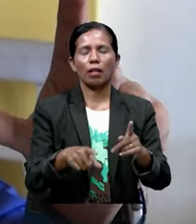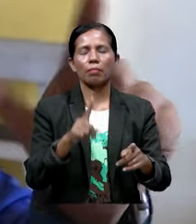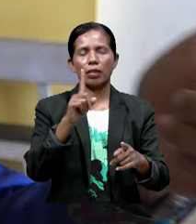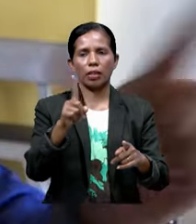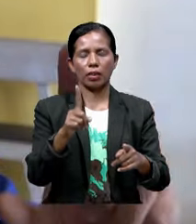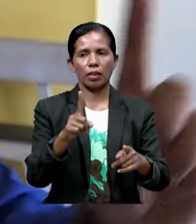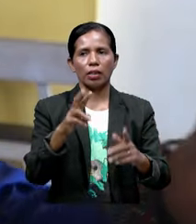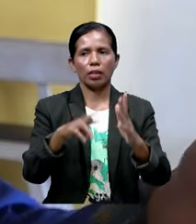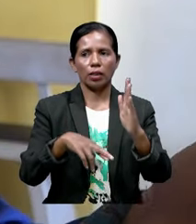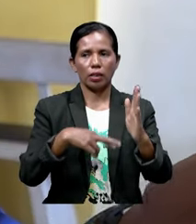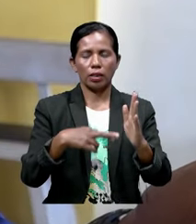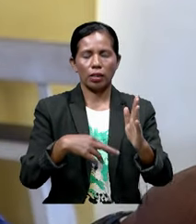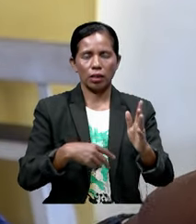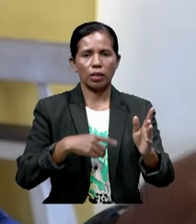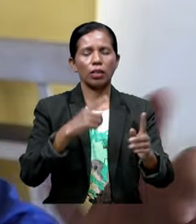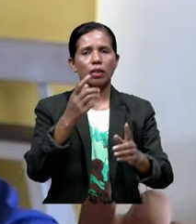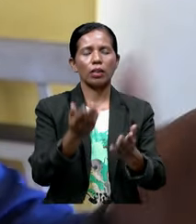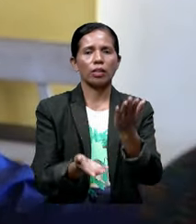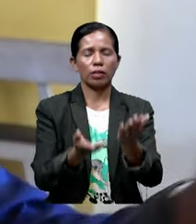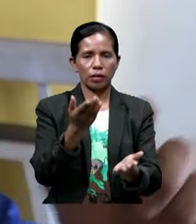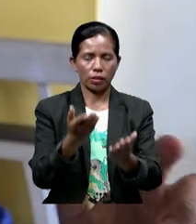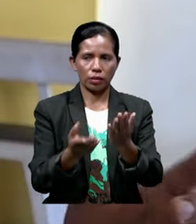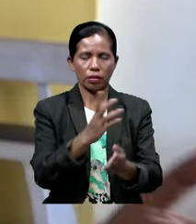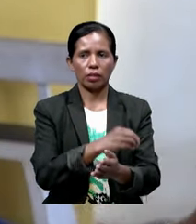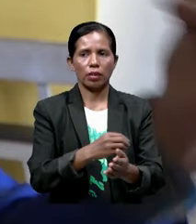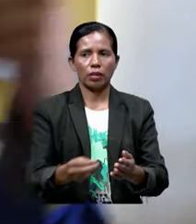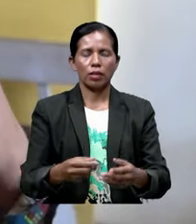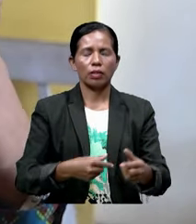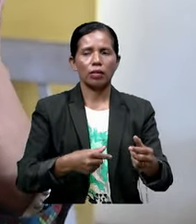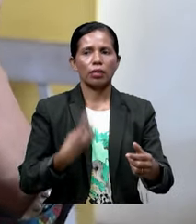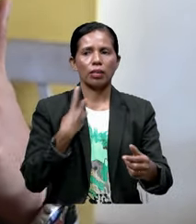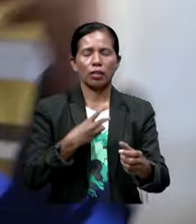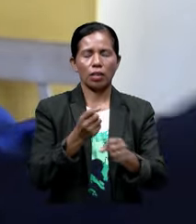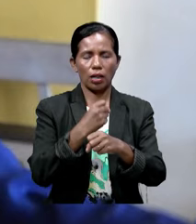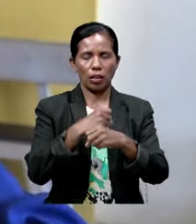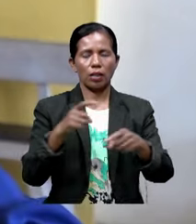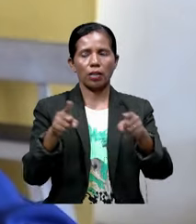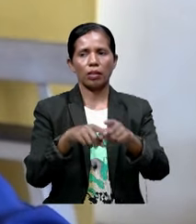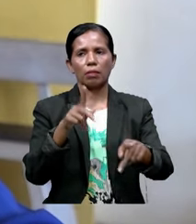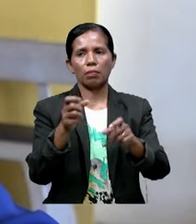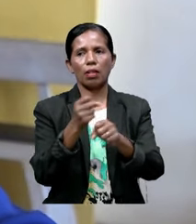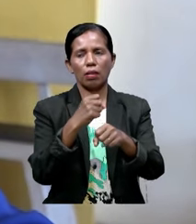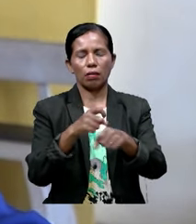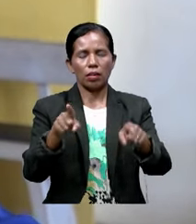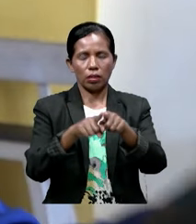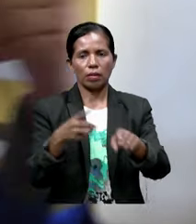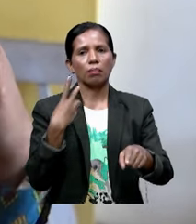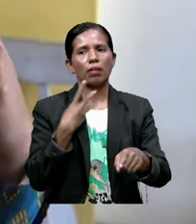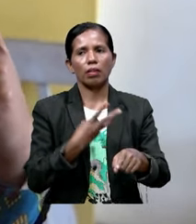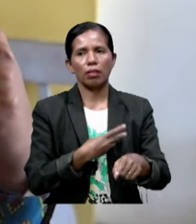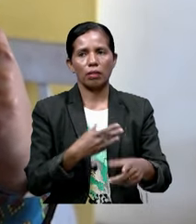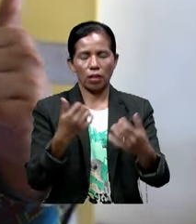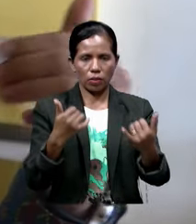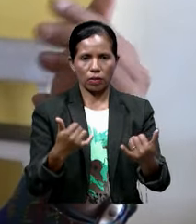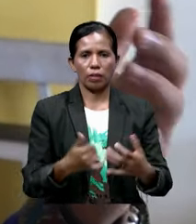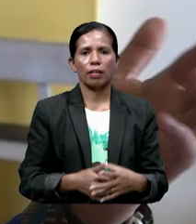be timbal barek naga reciprocracy naga ita haluasne emamos haluasne ba ita agora da